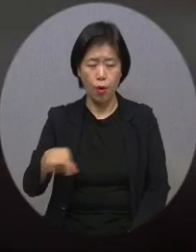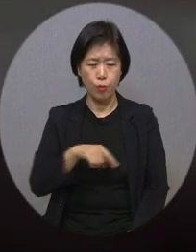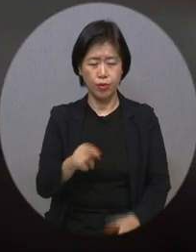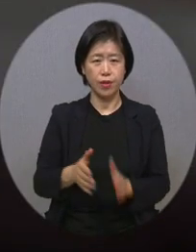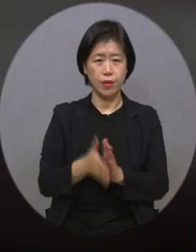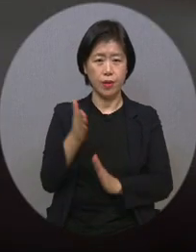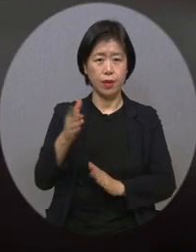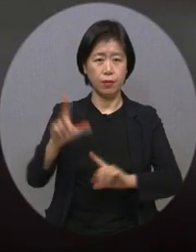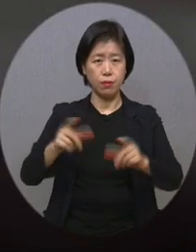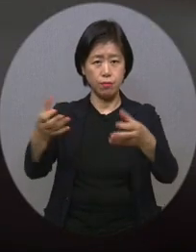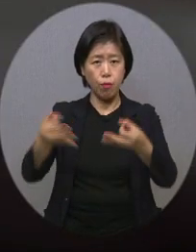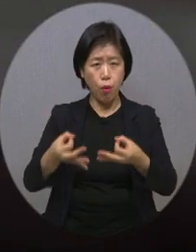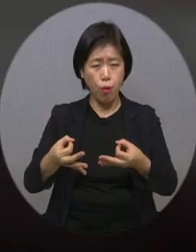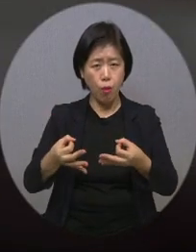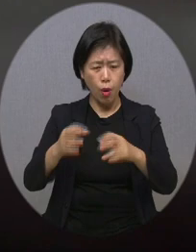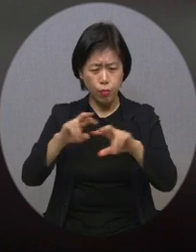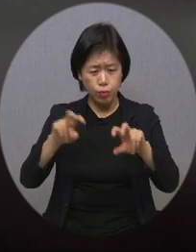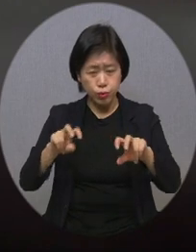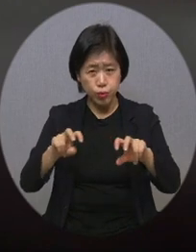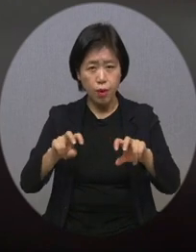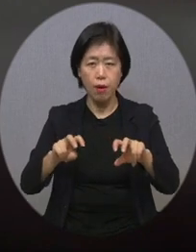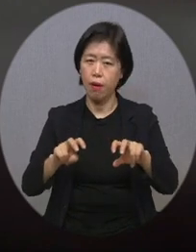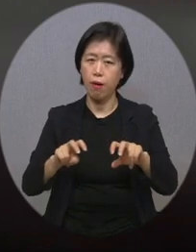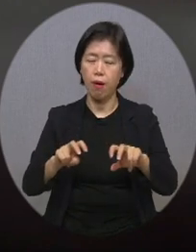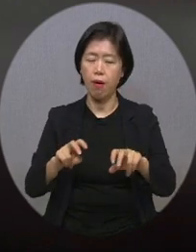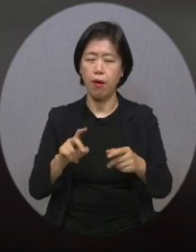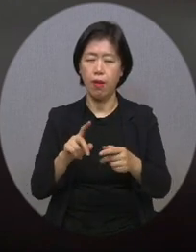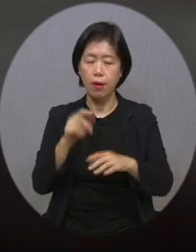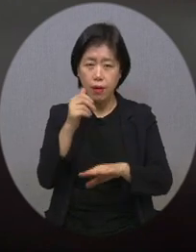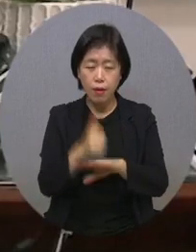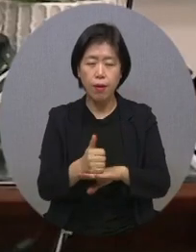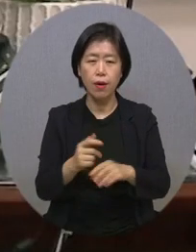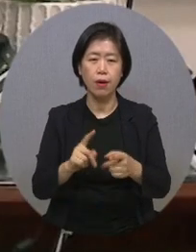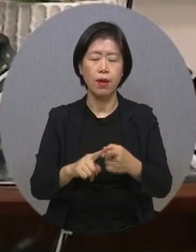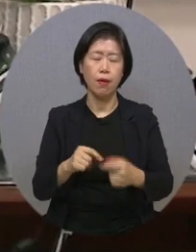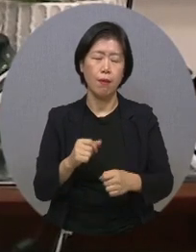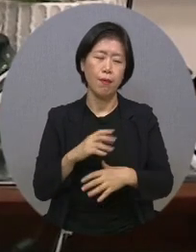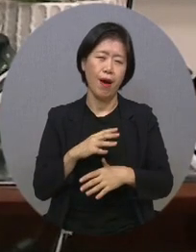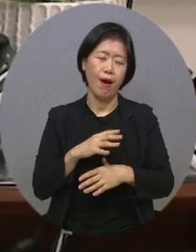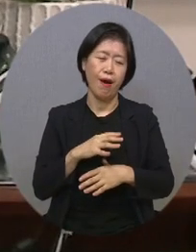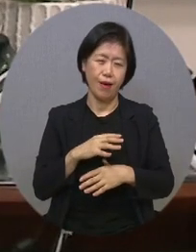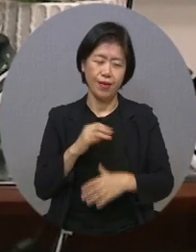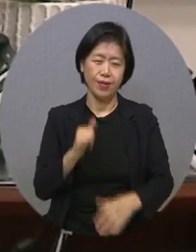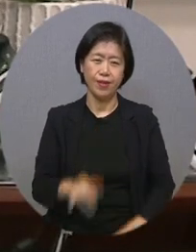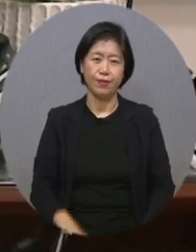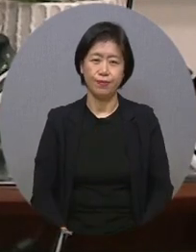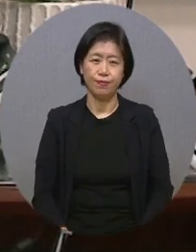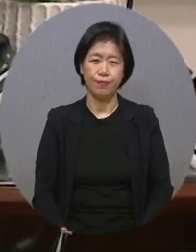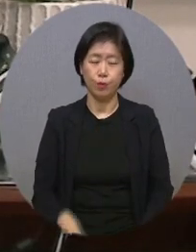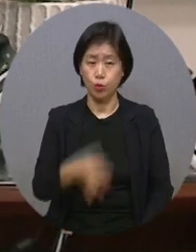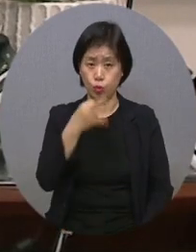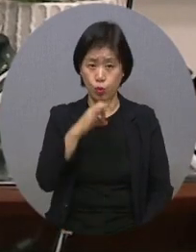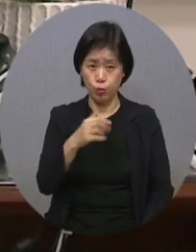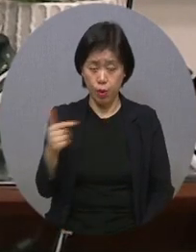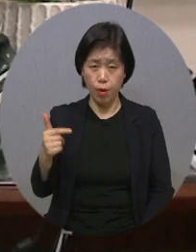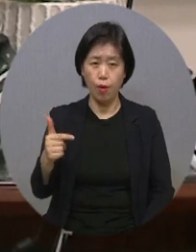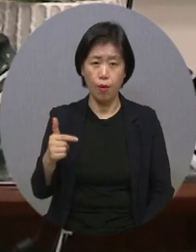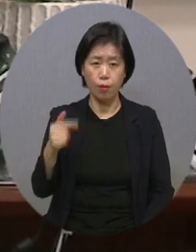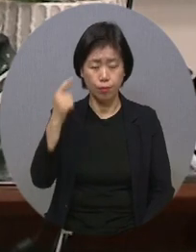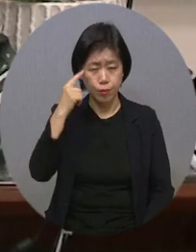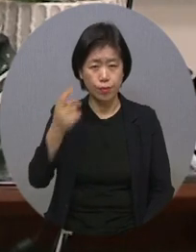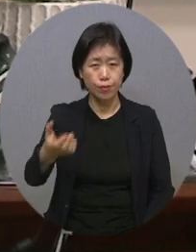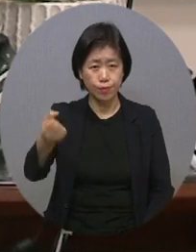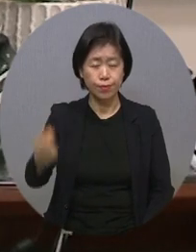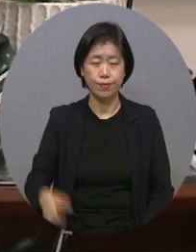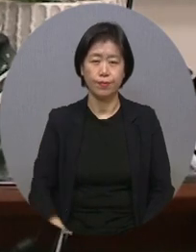그걸 분석하고 한 결과가 너무나 생각했던 것보다 효과가 많이 되니까. 그리고 여기에